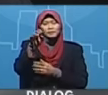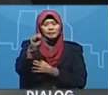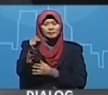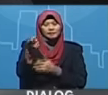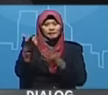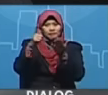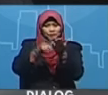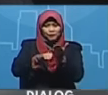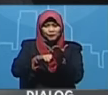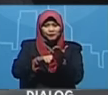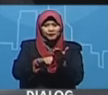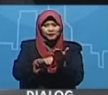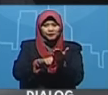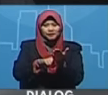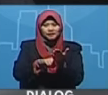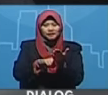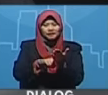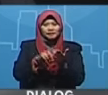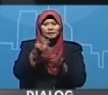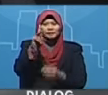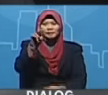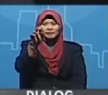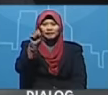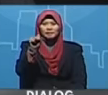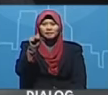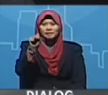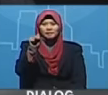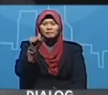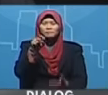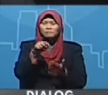dilaporkan tadi, ya. Kes ini agak